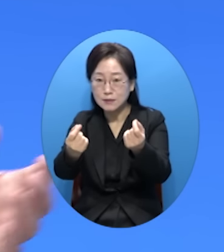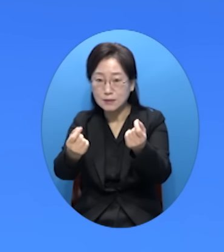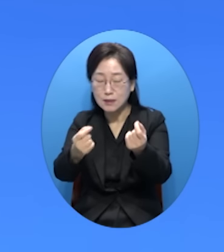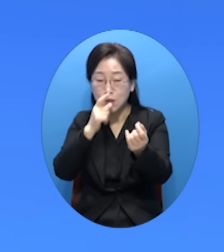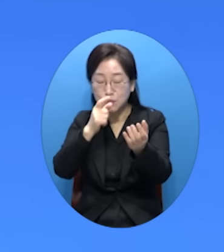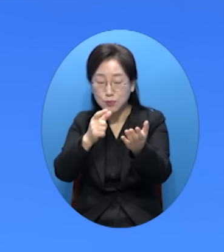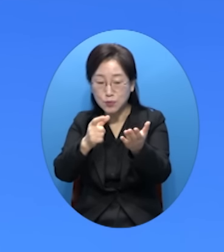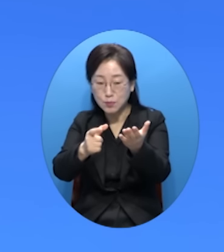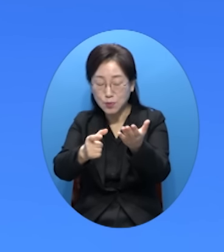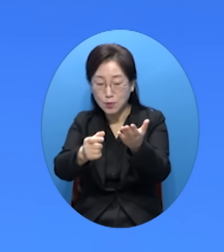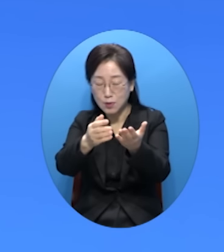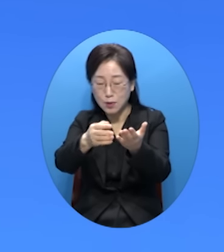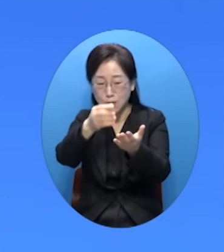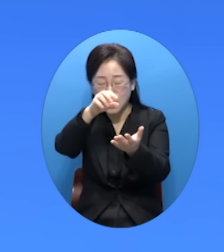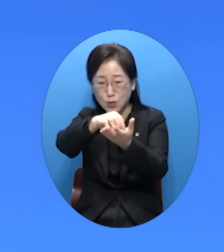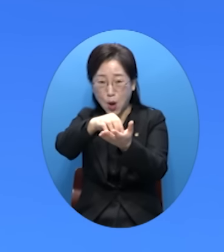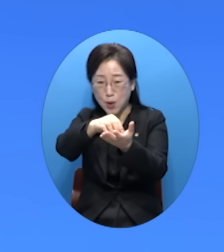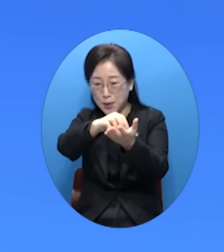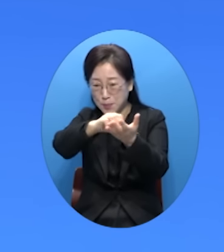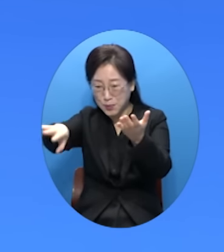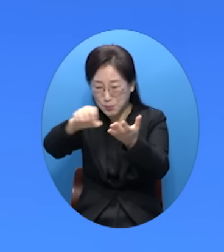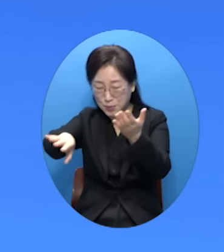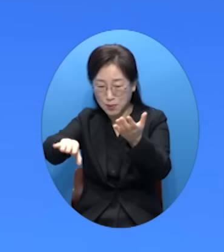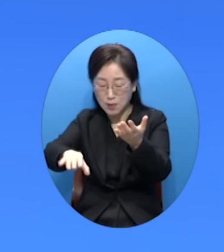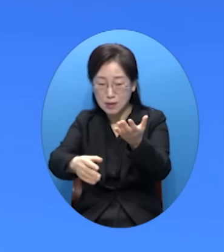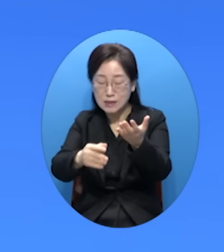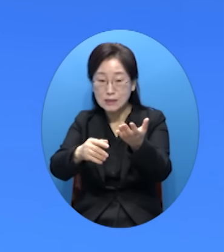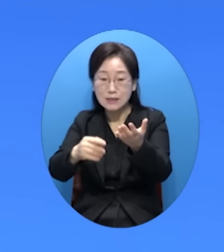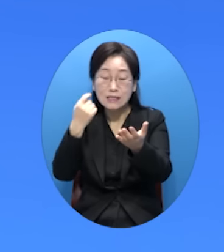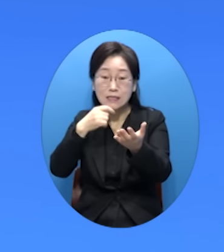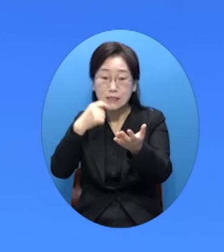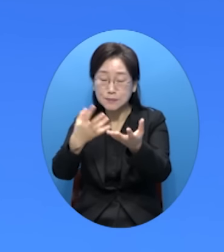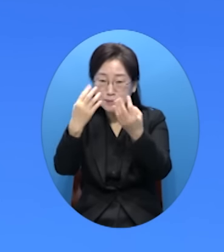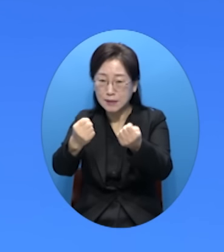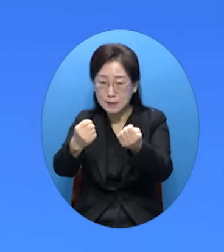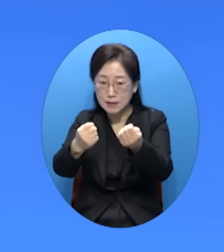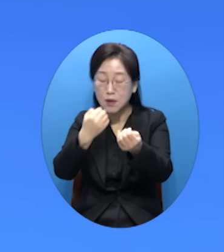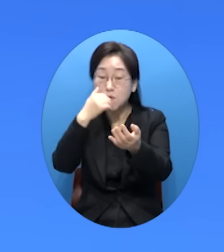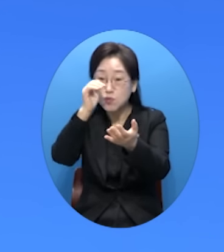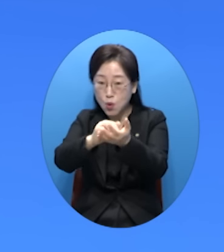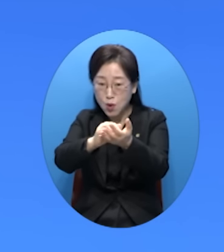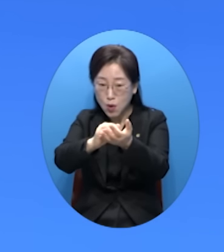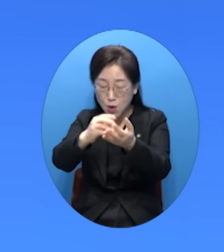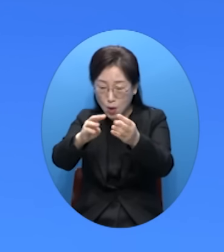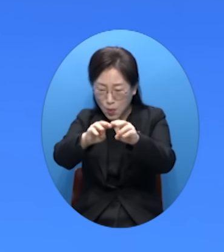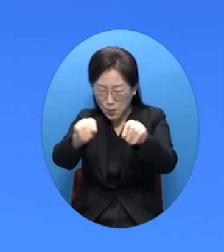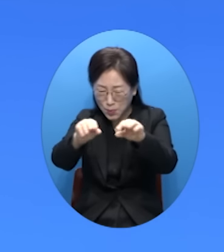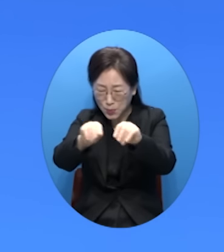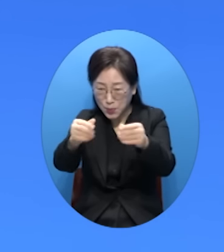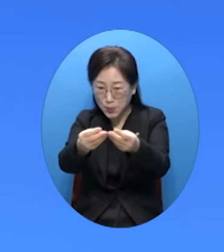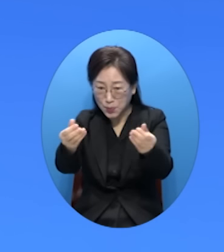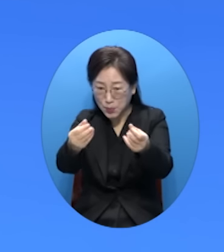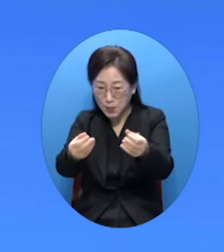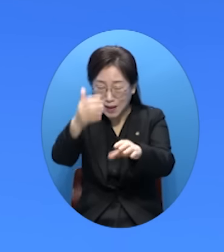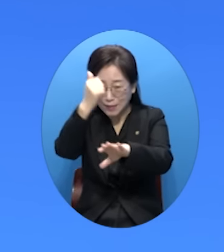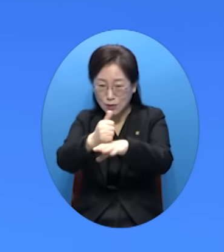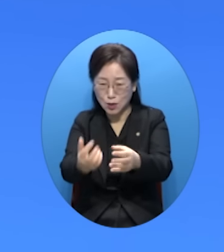위의 것은 떠내려가고 금이 가장 많이 함유된 그 돌이 나중에 깨져 나오면 그 다음에 용광로에